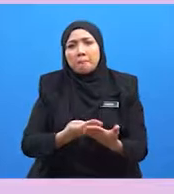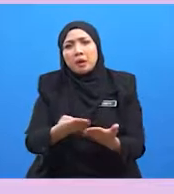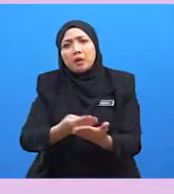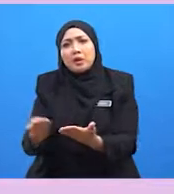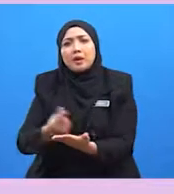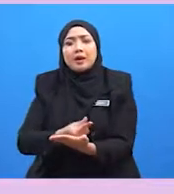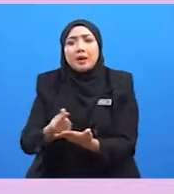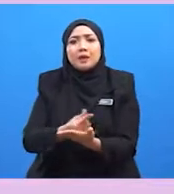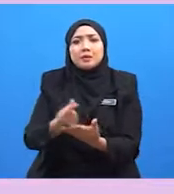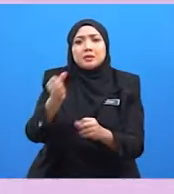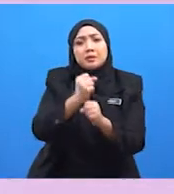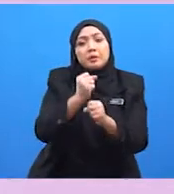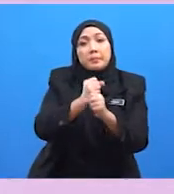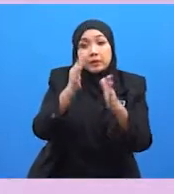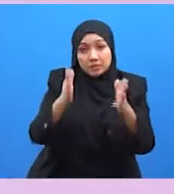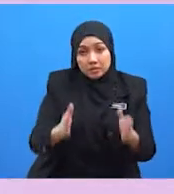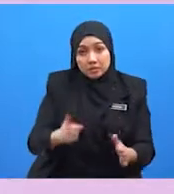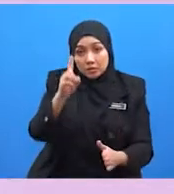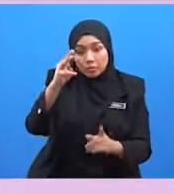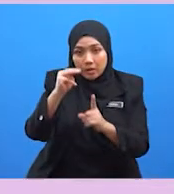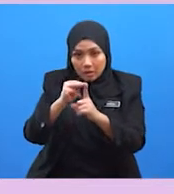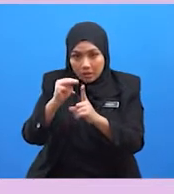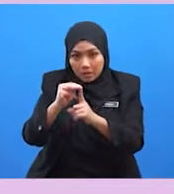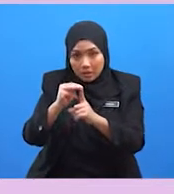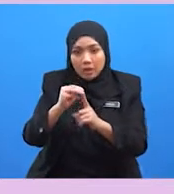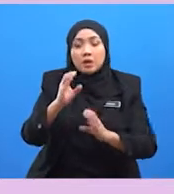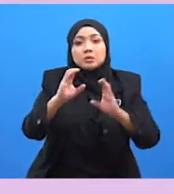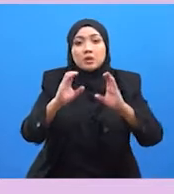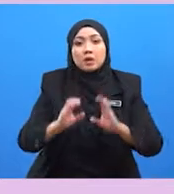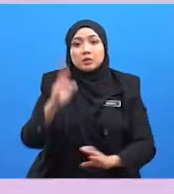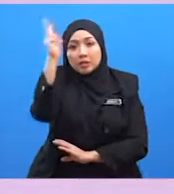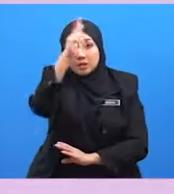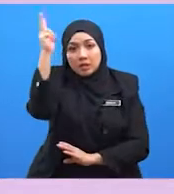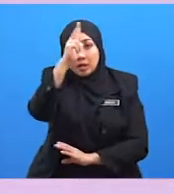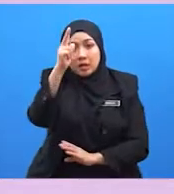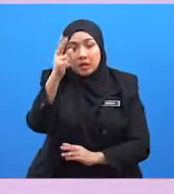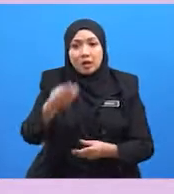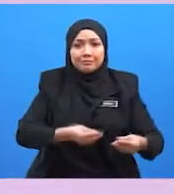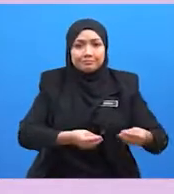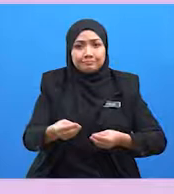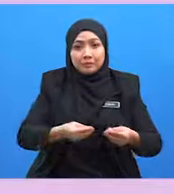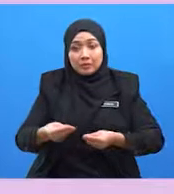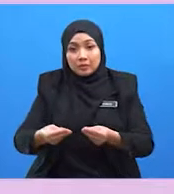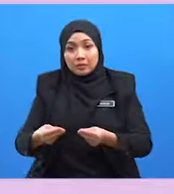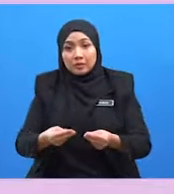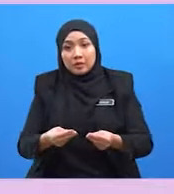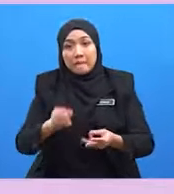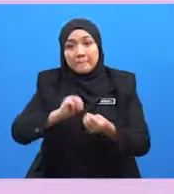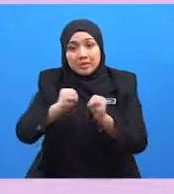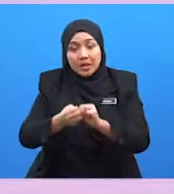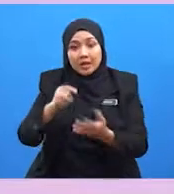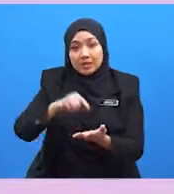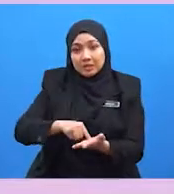pekerja, 1 markah. Cara kerajaan mengatasi masalah ini ialah